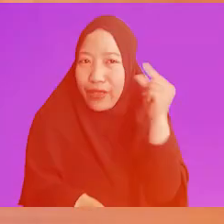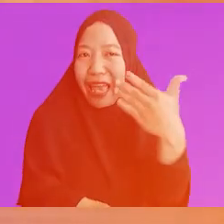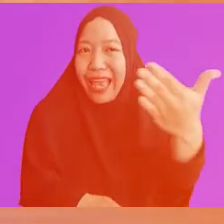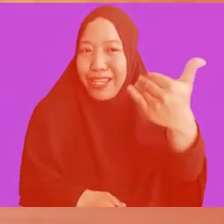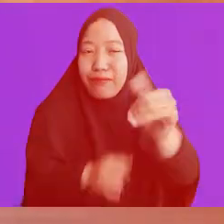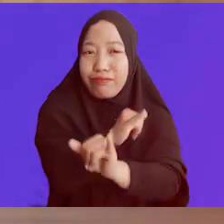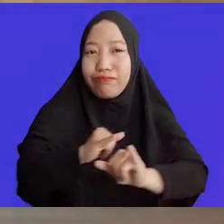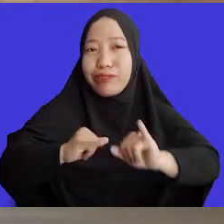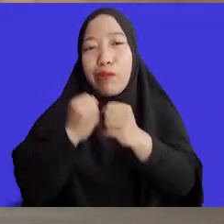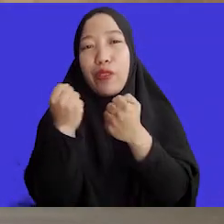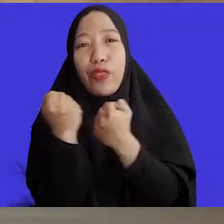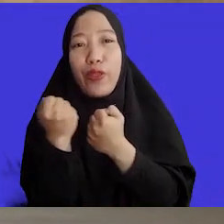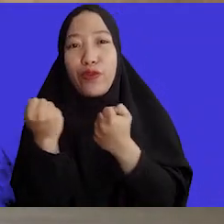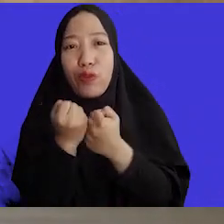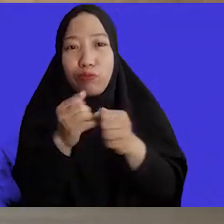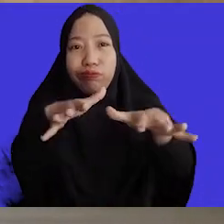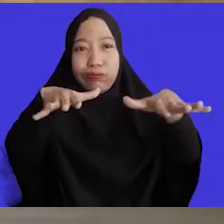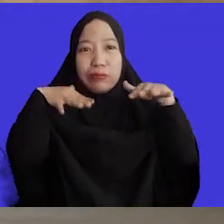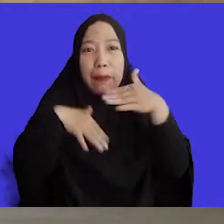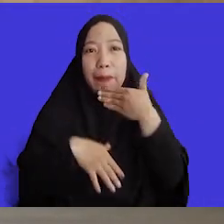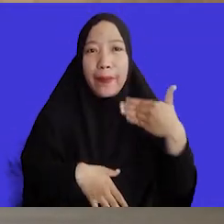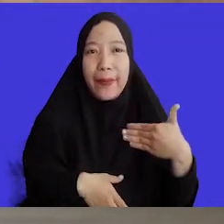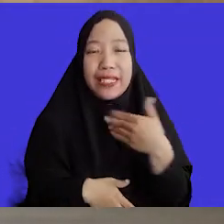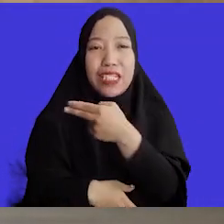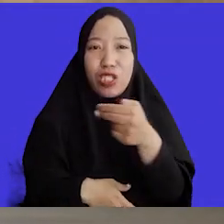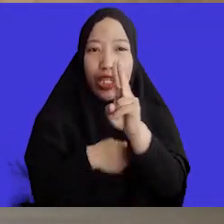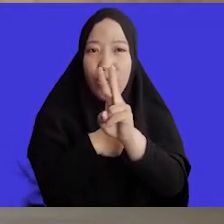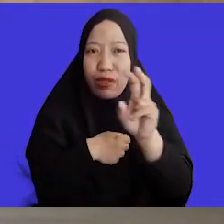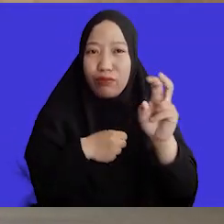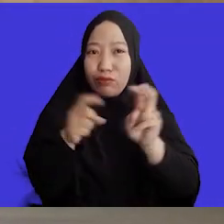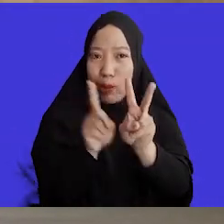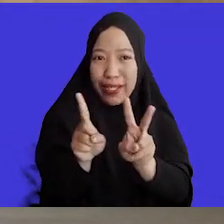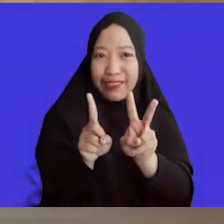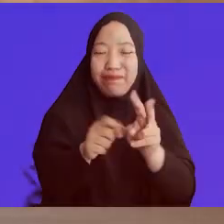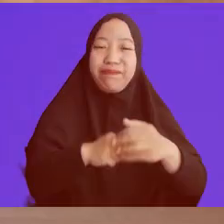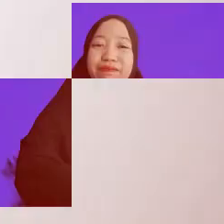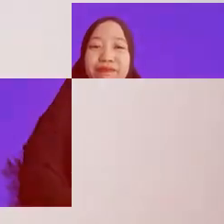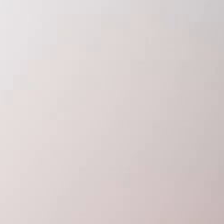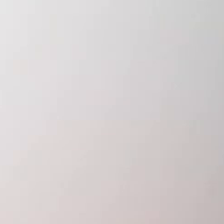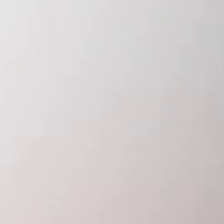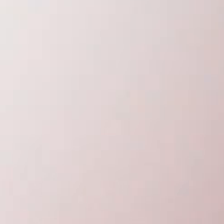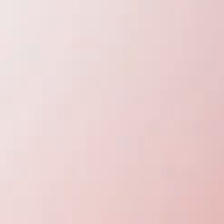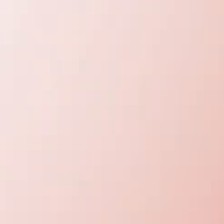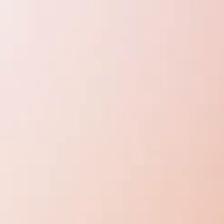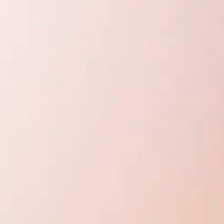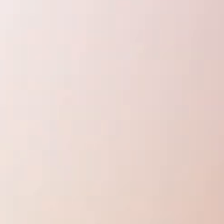Timur dan Kalimantan Utara, mari kita sukseskan Kongres Bahasa Indonesia ke-12.